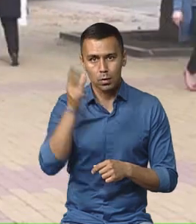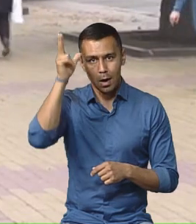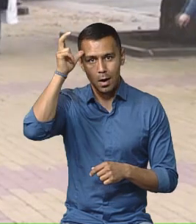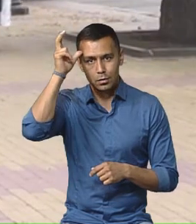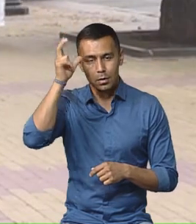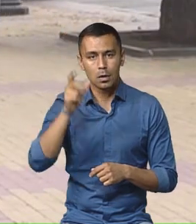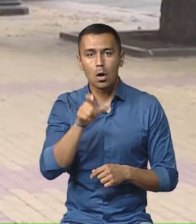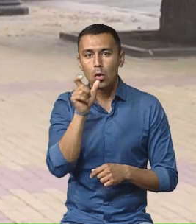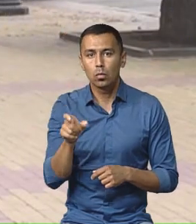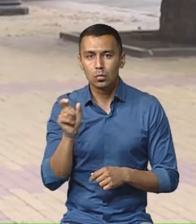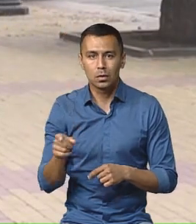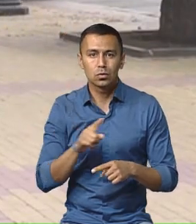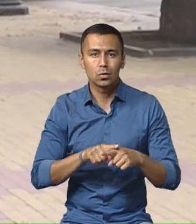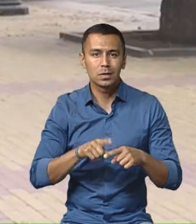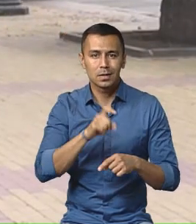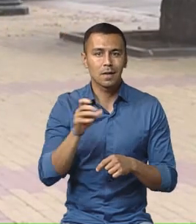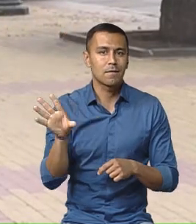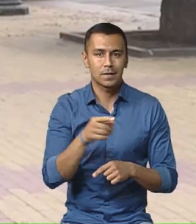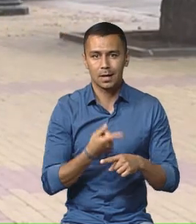Люди, скоріше всього, це